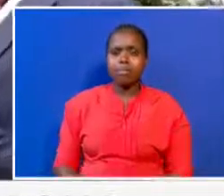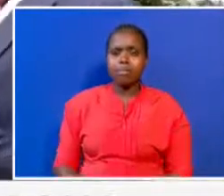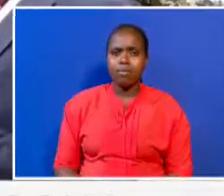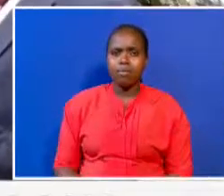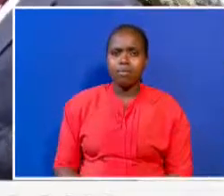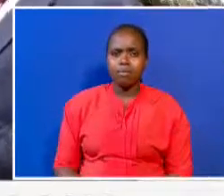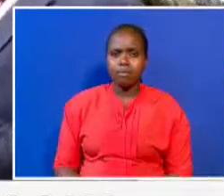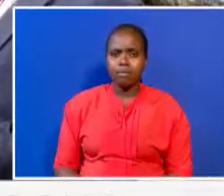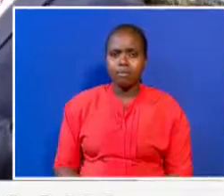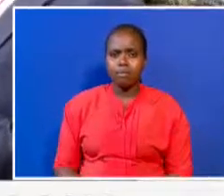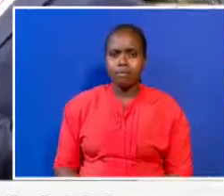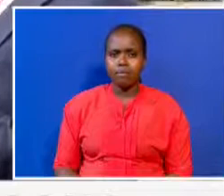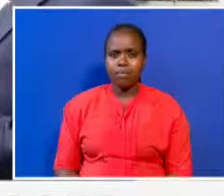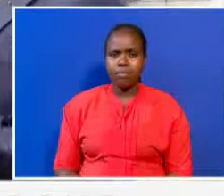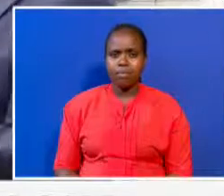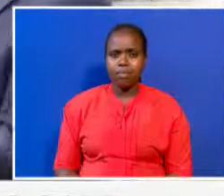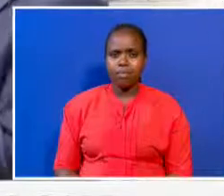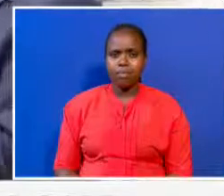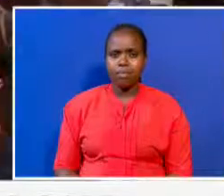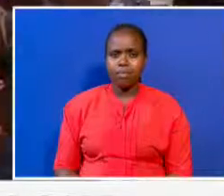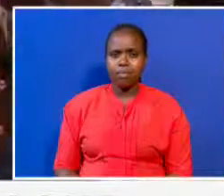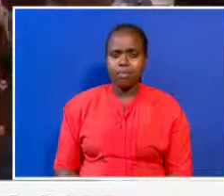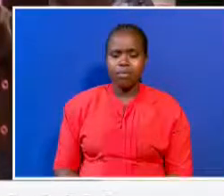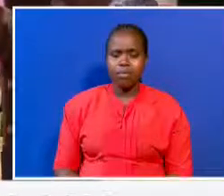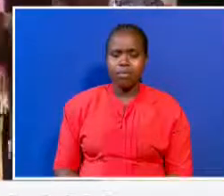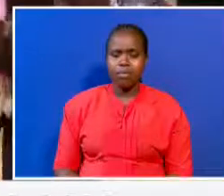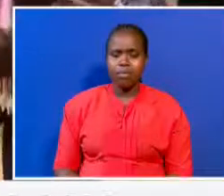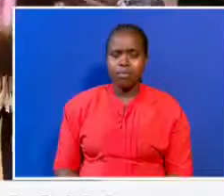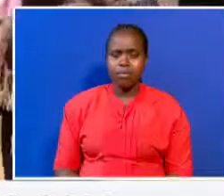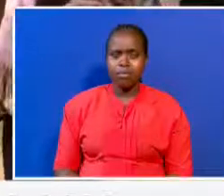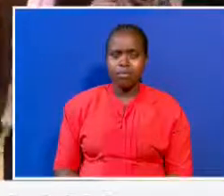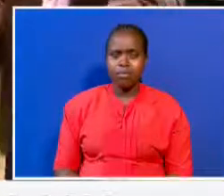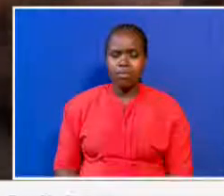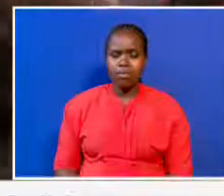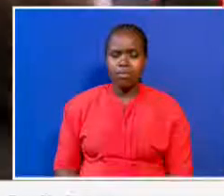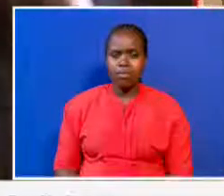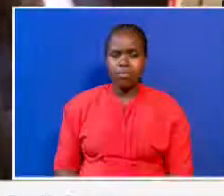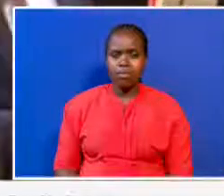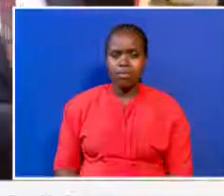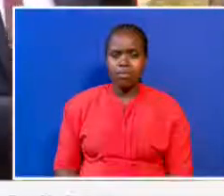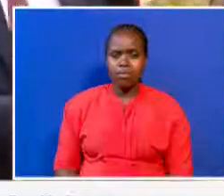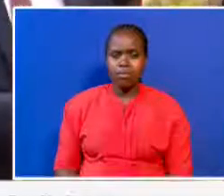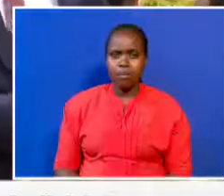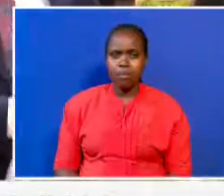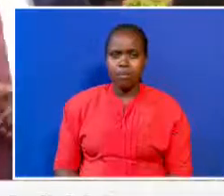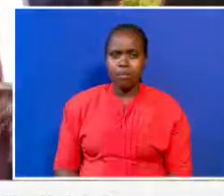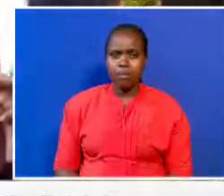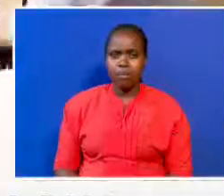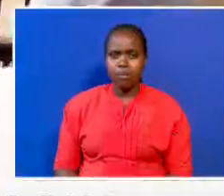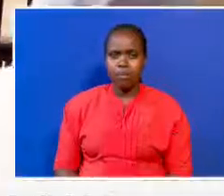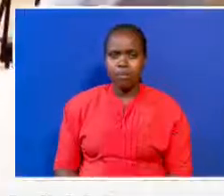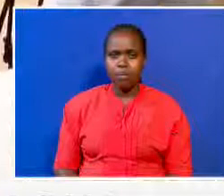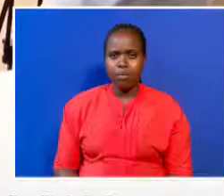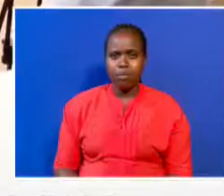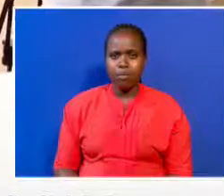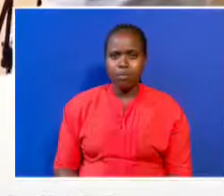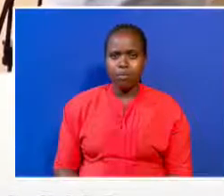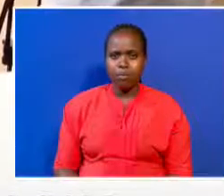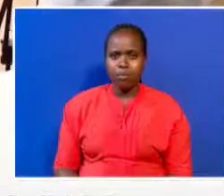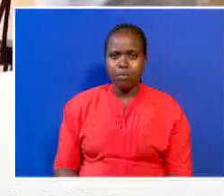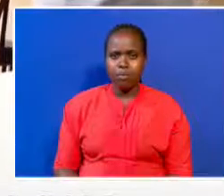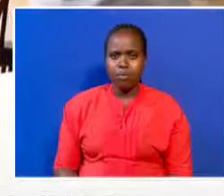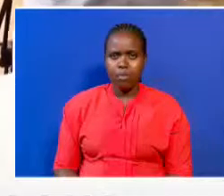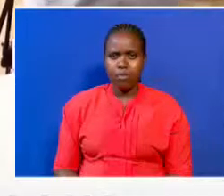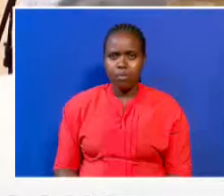Profesa George Magoha amesisitiza semi zake za hapo awali kwa wanafunzi wote ni sawa na hivyo basi haijalishi ni shule ipi wanaojiunga